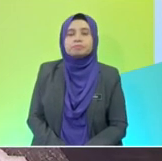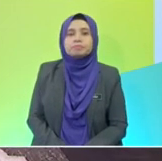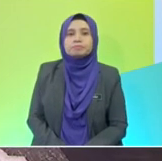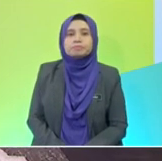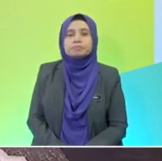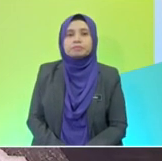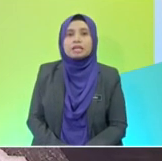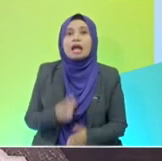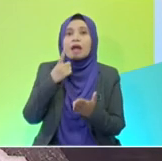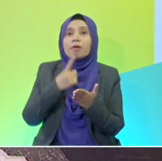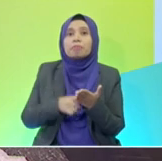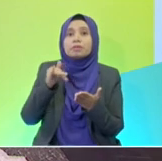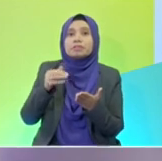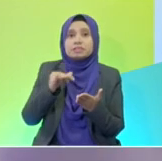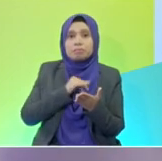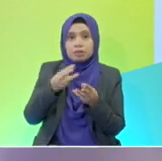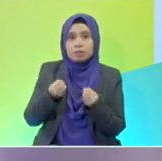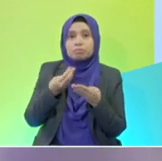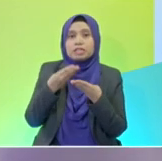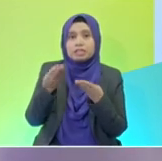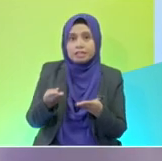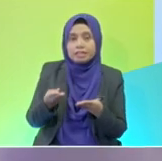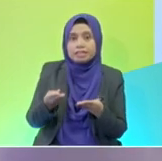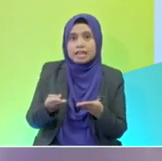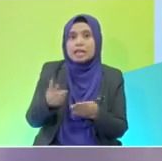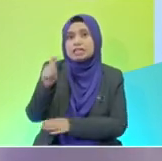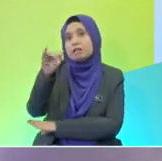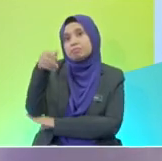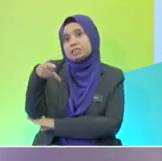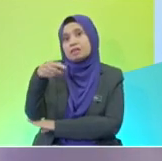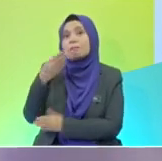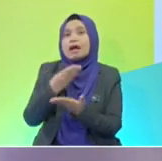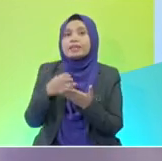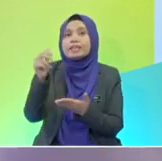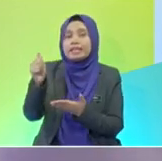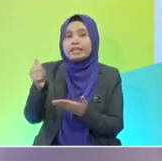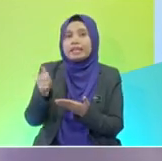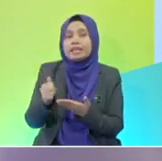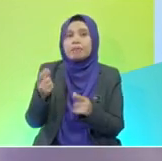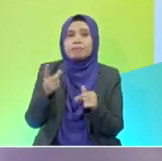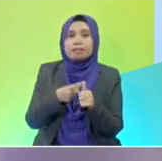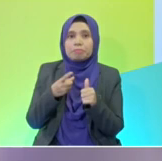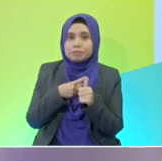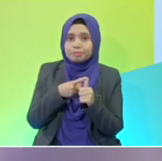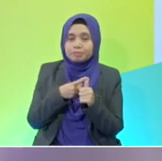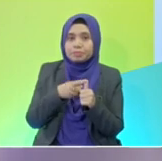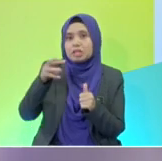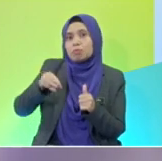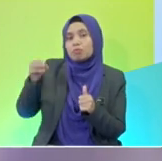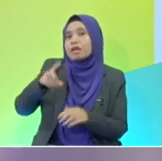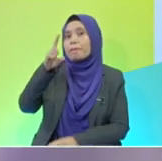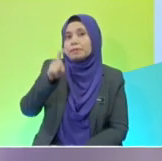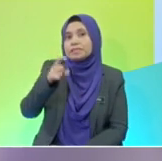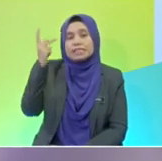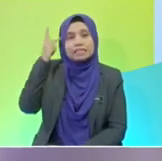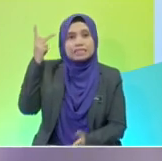apa yang saya berikan adalah tips untuk bahagia ini Oke yang pertama sekali adalah murid misi